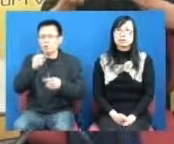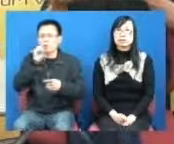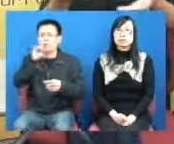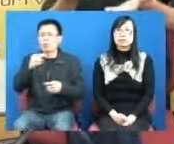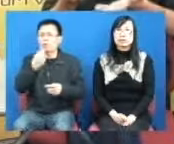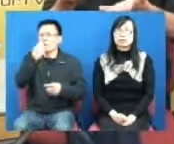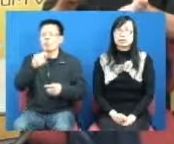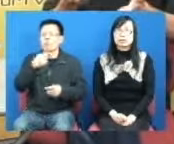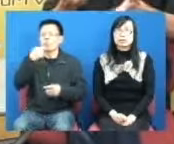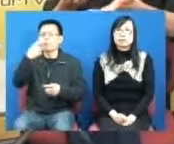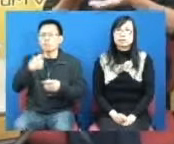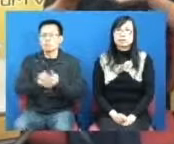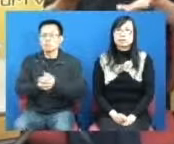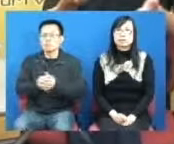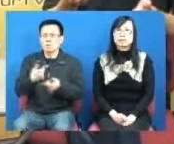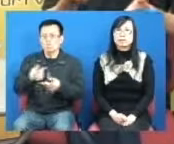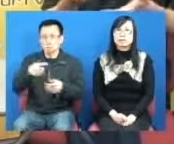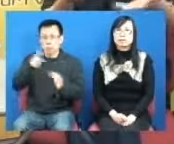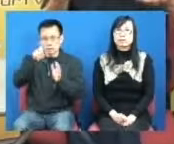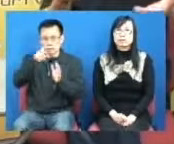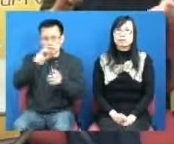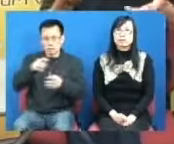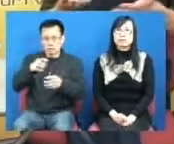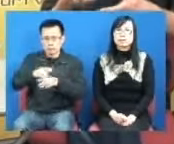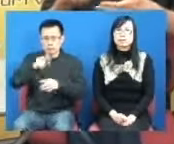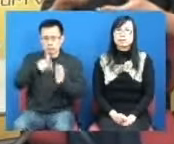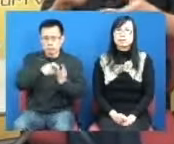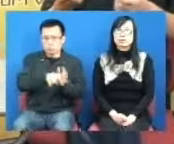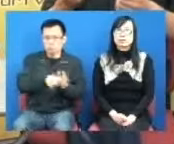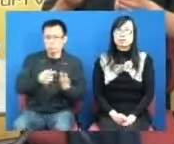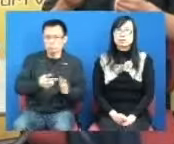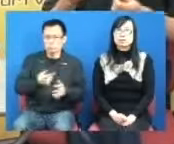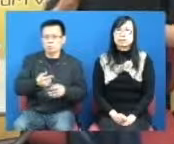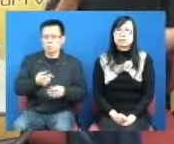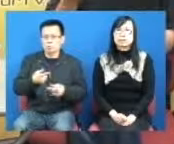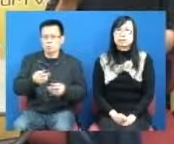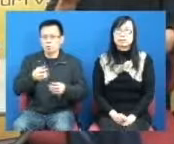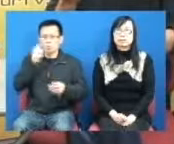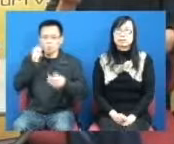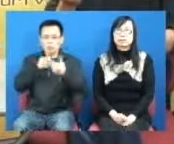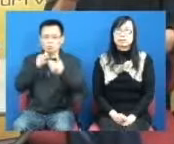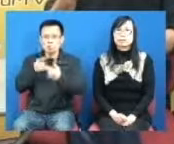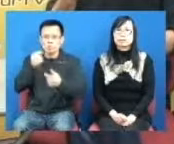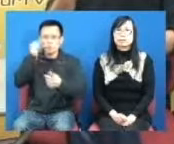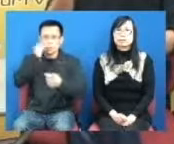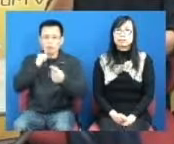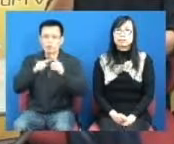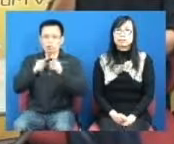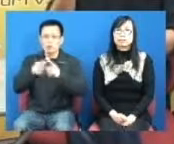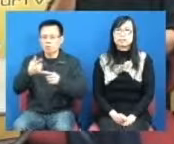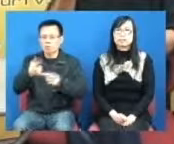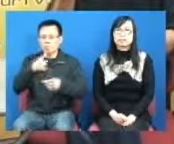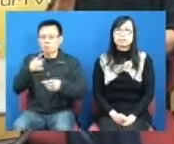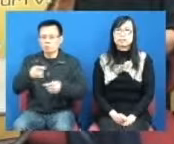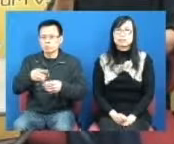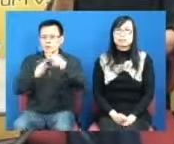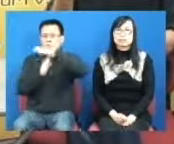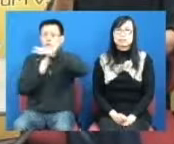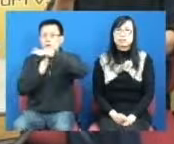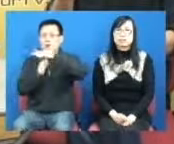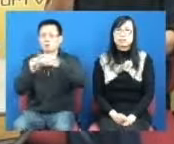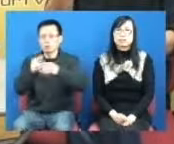曾俊華他講來講我們要增加儲備要應付人口老化但是這個不是一個句號應該是我們要提出一些具體的措